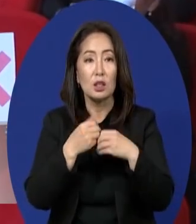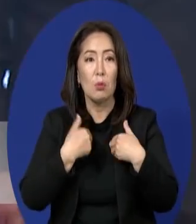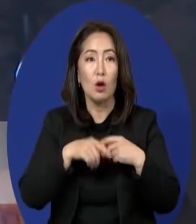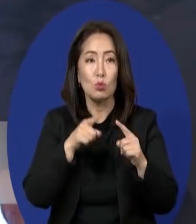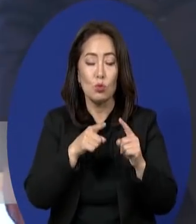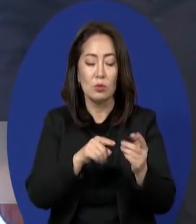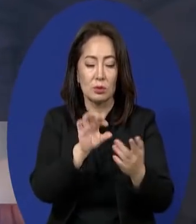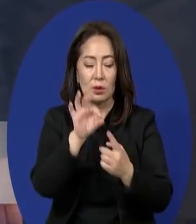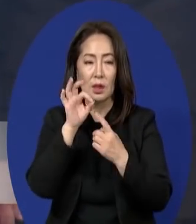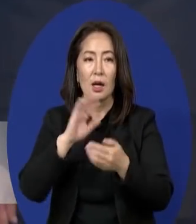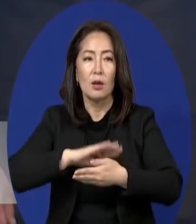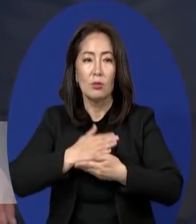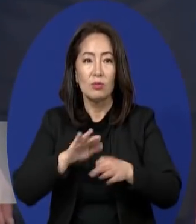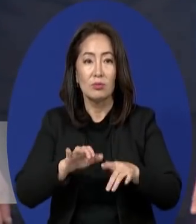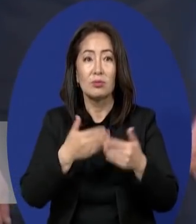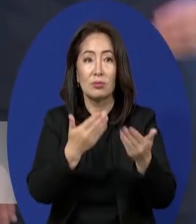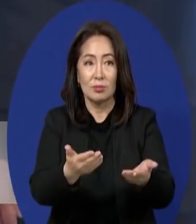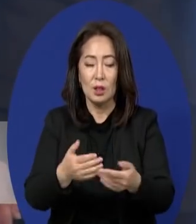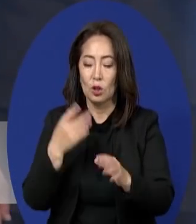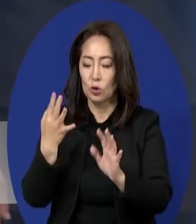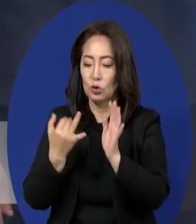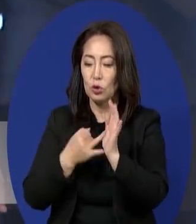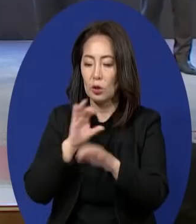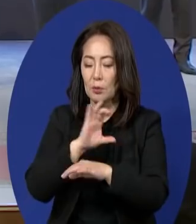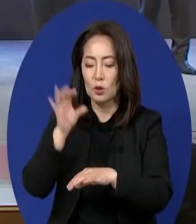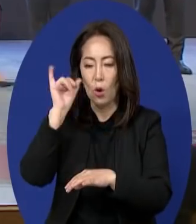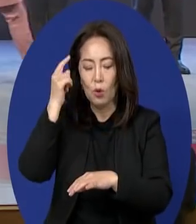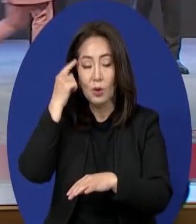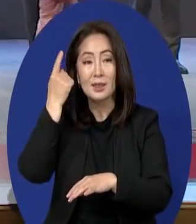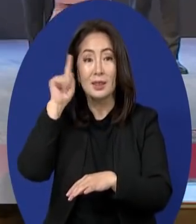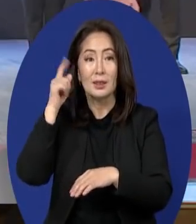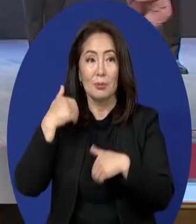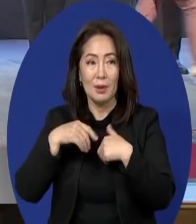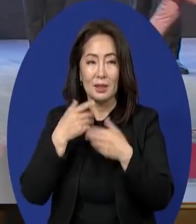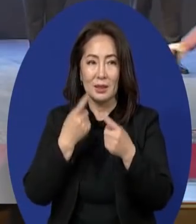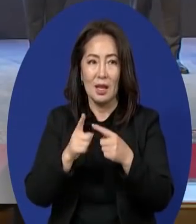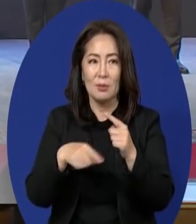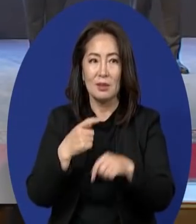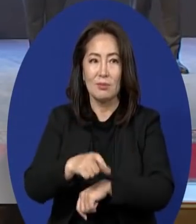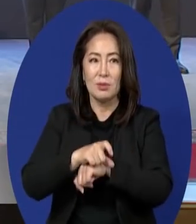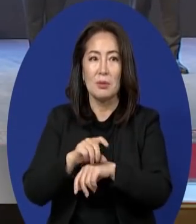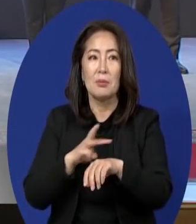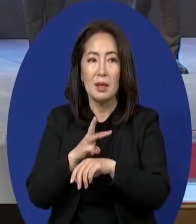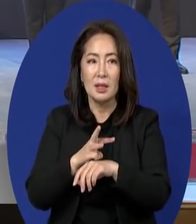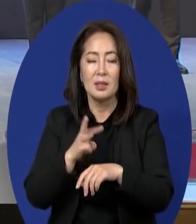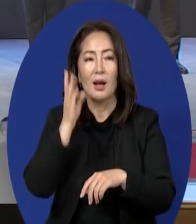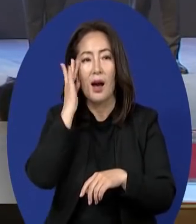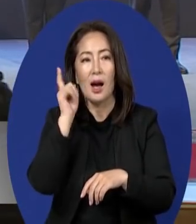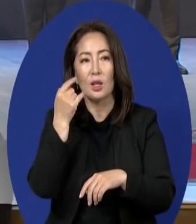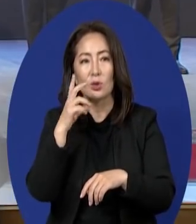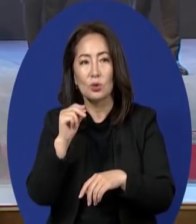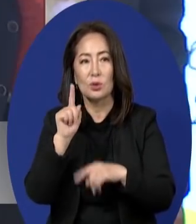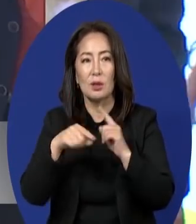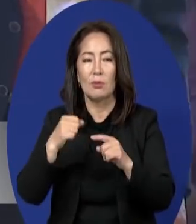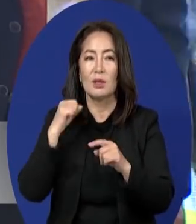бүр зөөврийн компьютерээр 47 багшийг оюуныг тэтгэгч багш, шилдэг сургалтын менежер, шилдэг арга зүйч, шилдэг